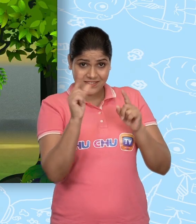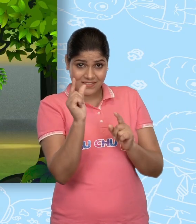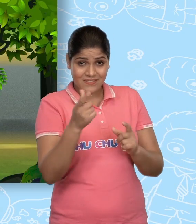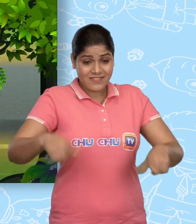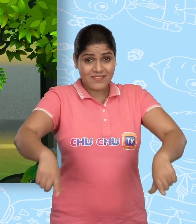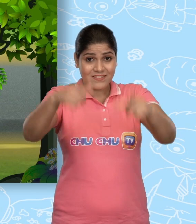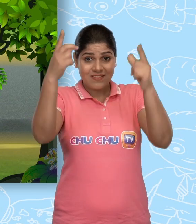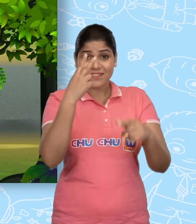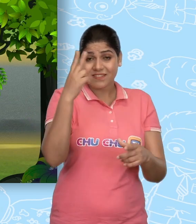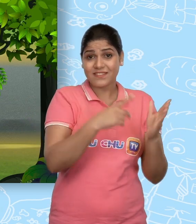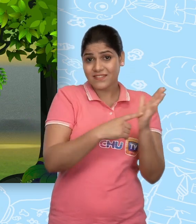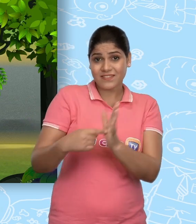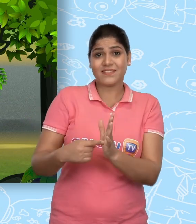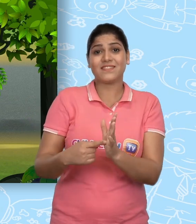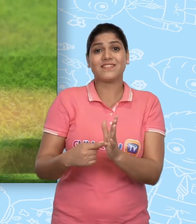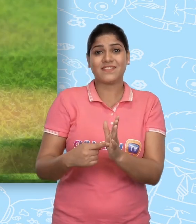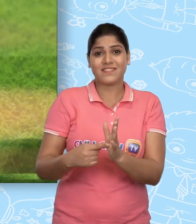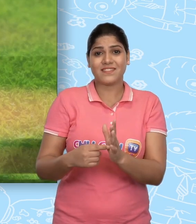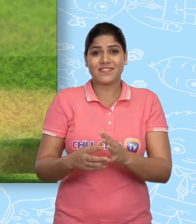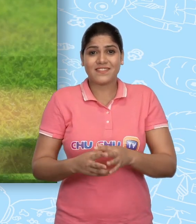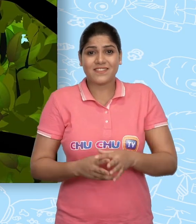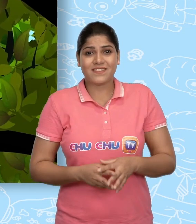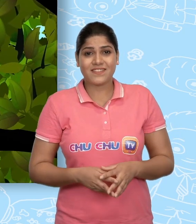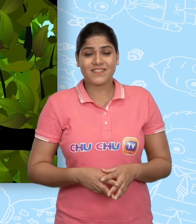बेबी टाकू, इस पेड़ को देखो।